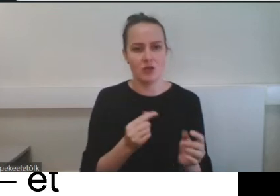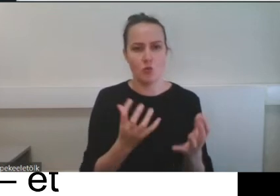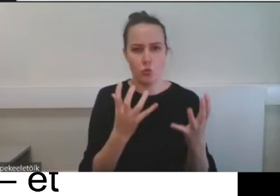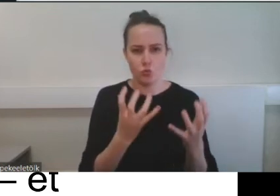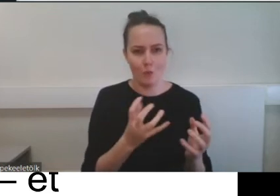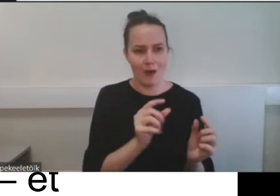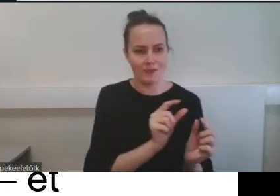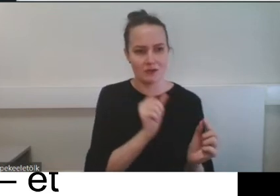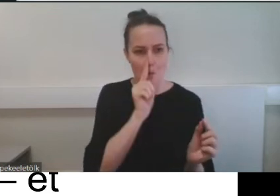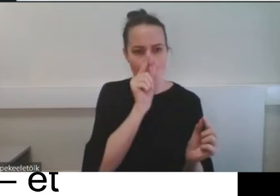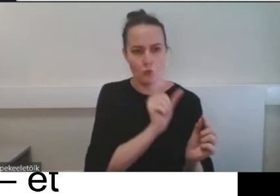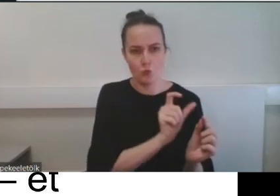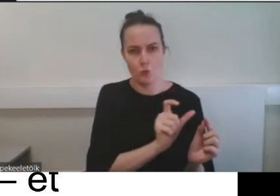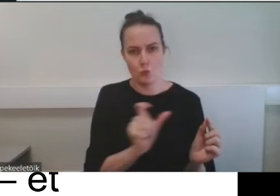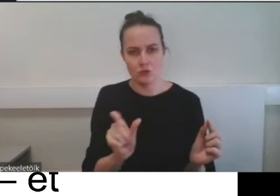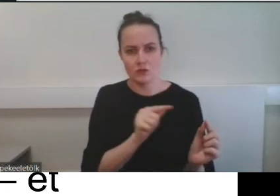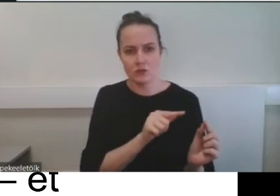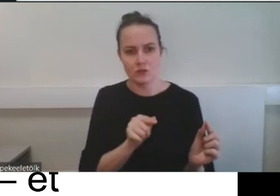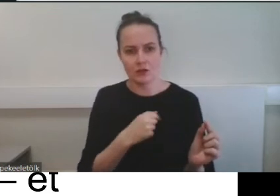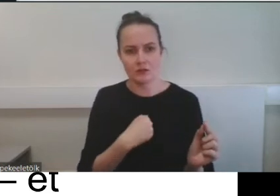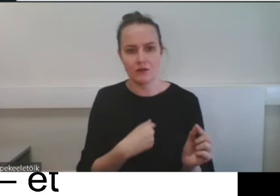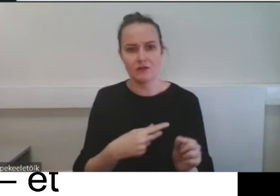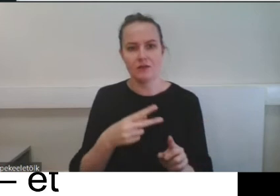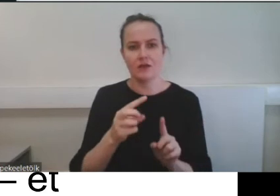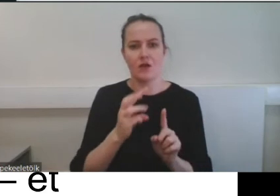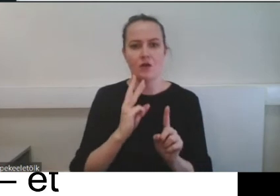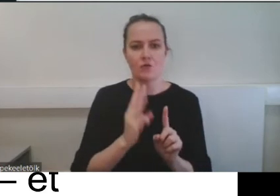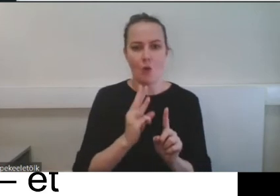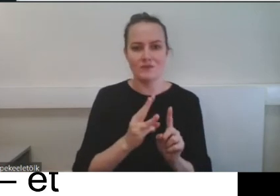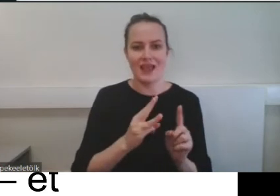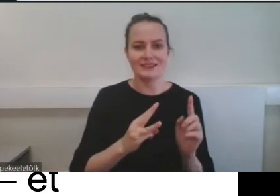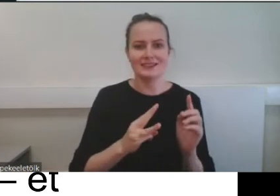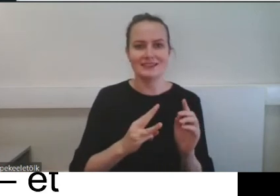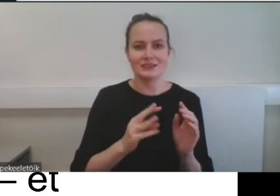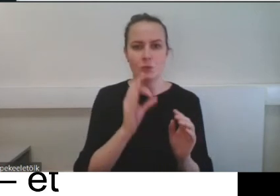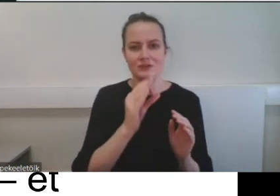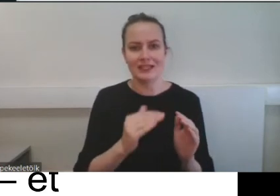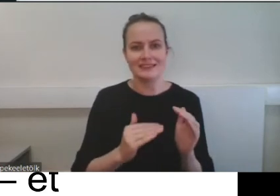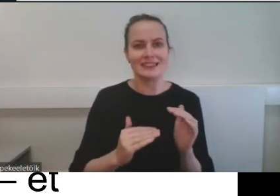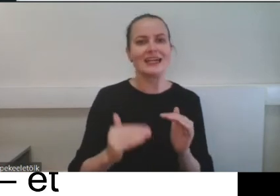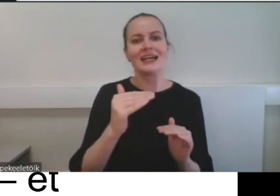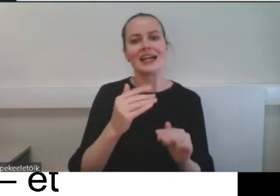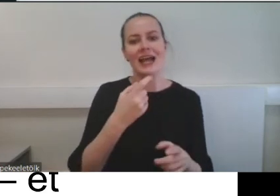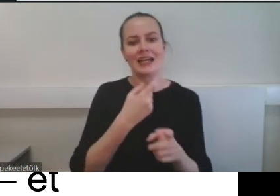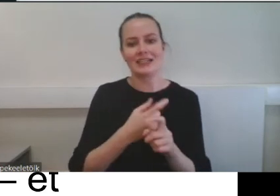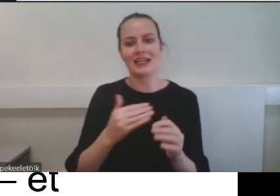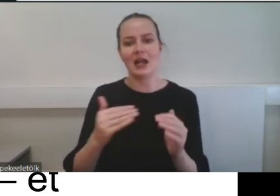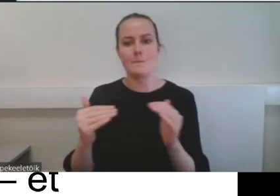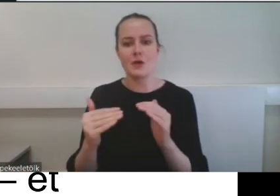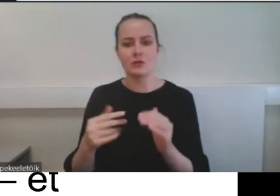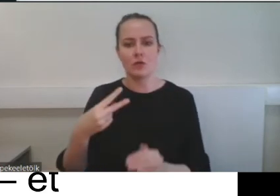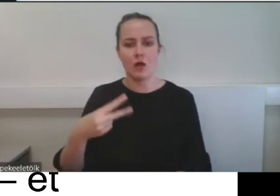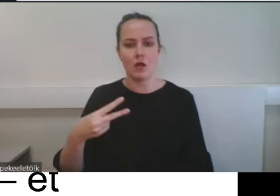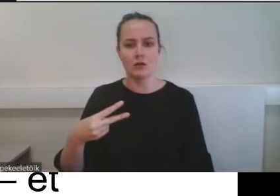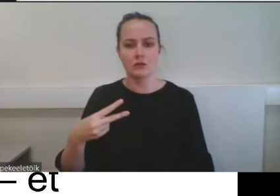Et siin me vaatame eelkõige vanemaealisi inimesi, aga tegelikult miks mitte ka